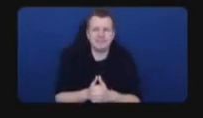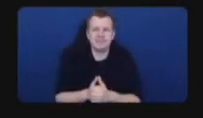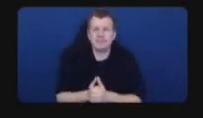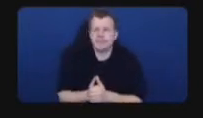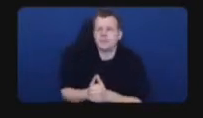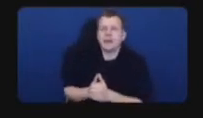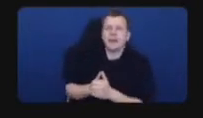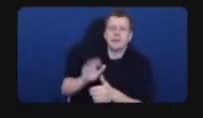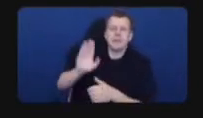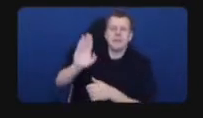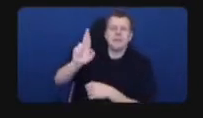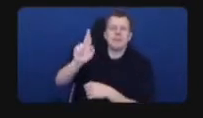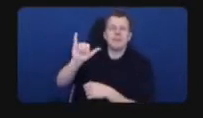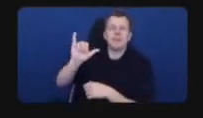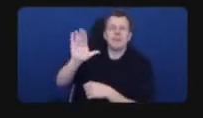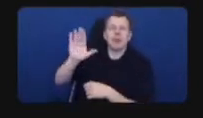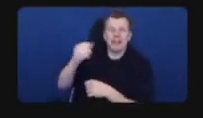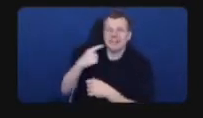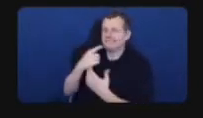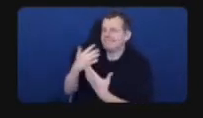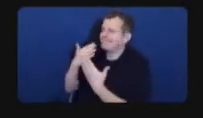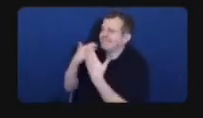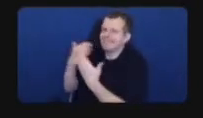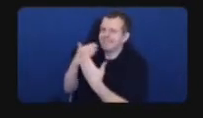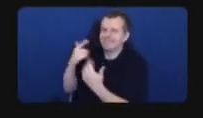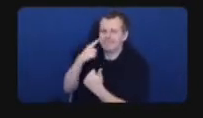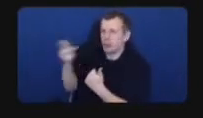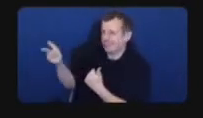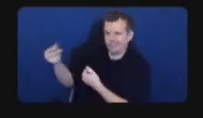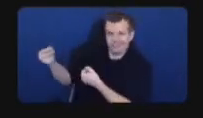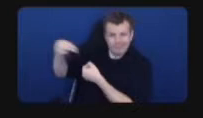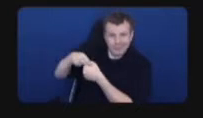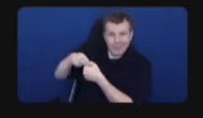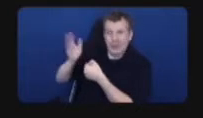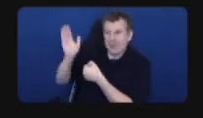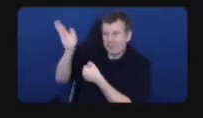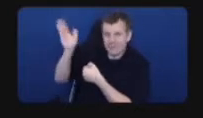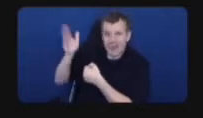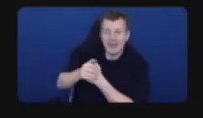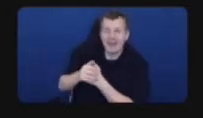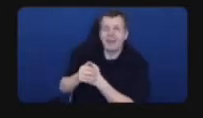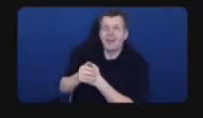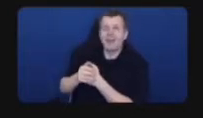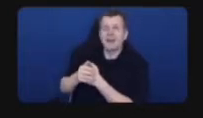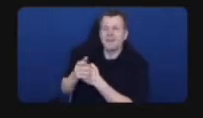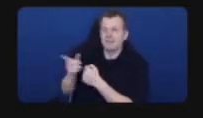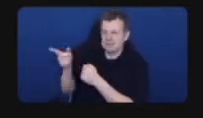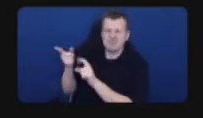Thank you so much to everyone who's joining us today. 非常感谢大家来参加我们。